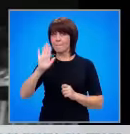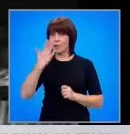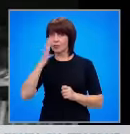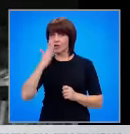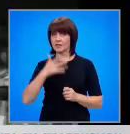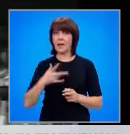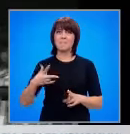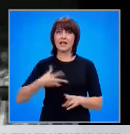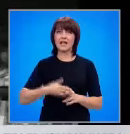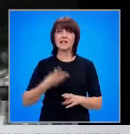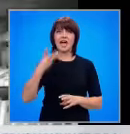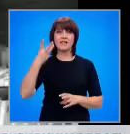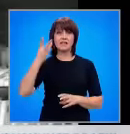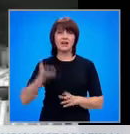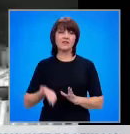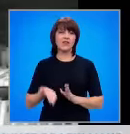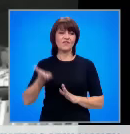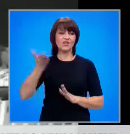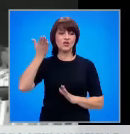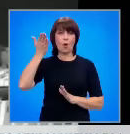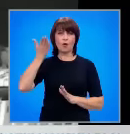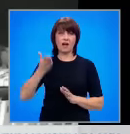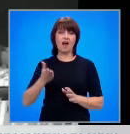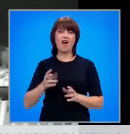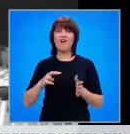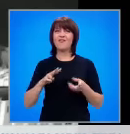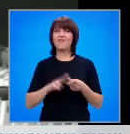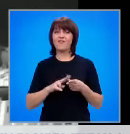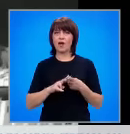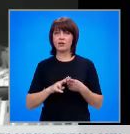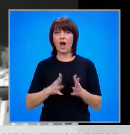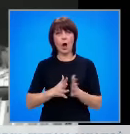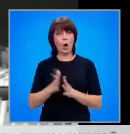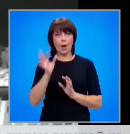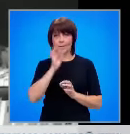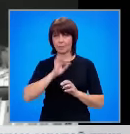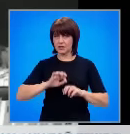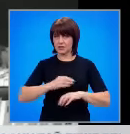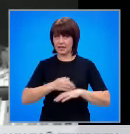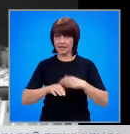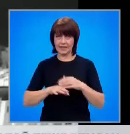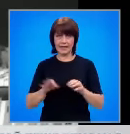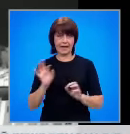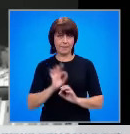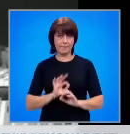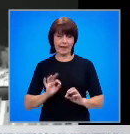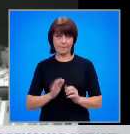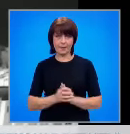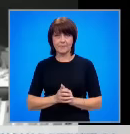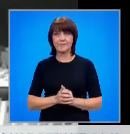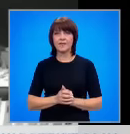е прекъснала три високоволтови линии. Няма пострадали хора. Трите реактора на централата работят в намален